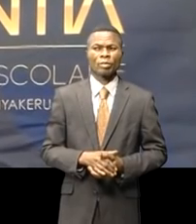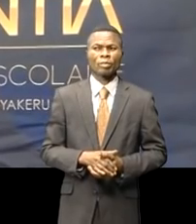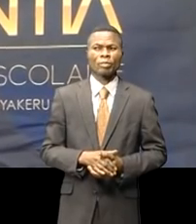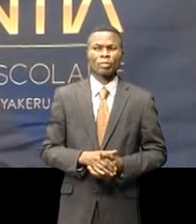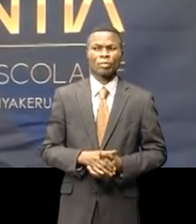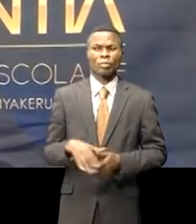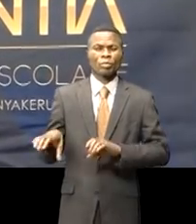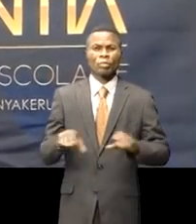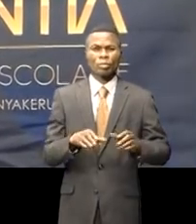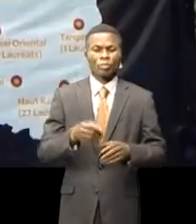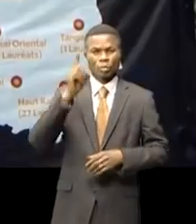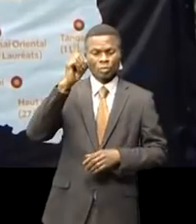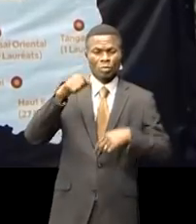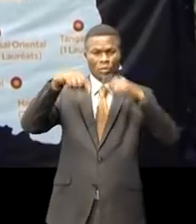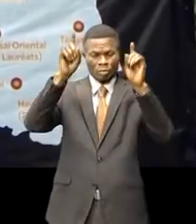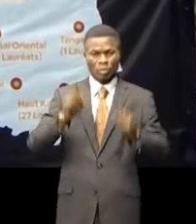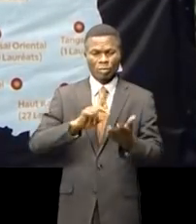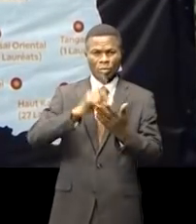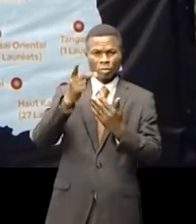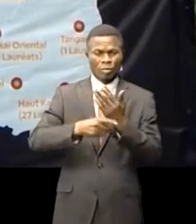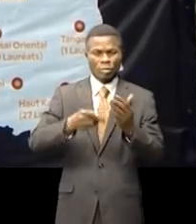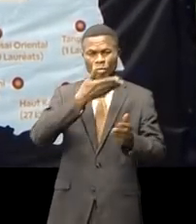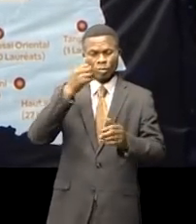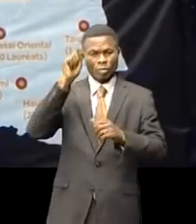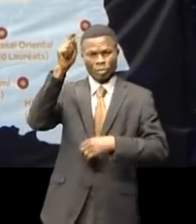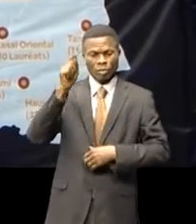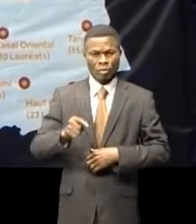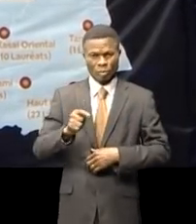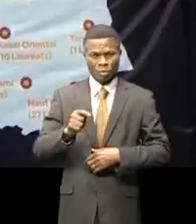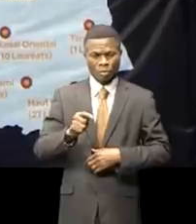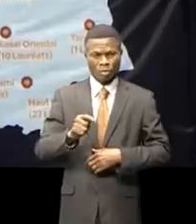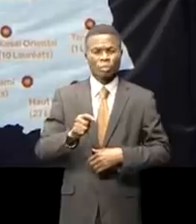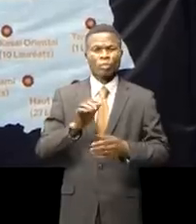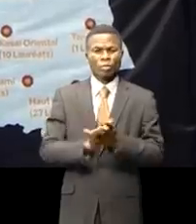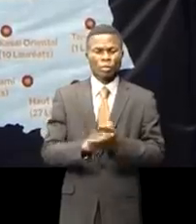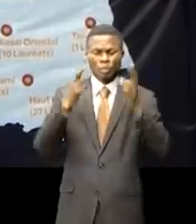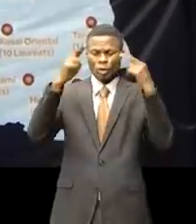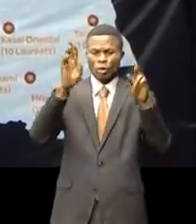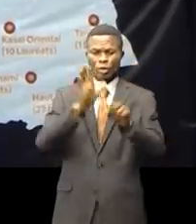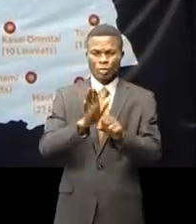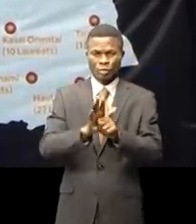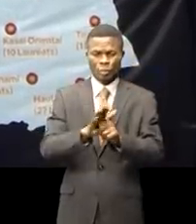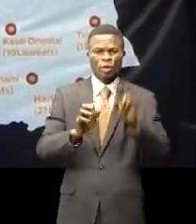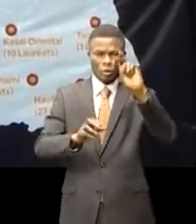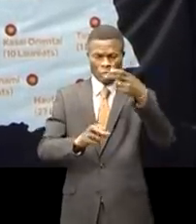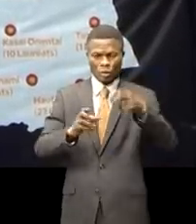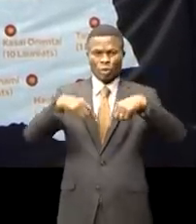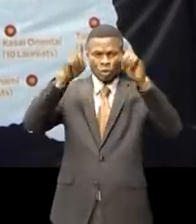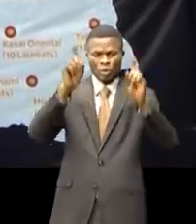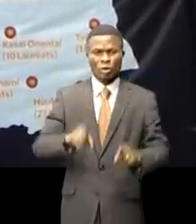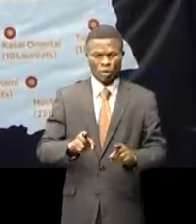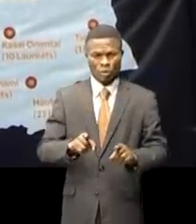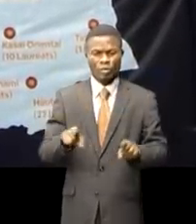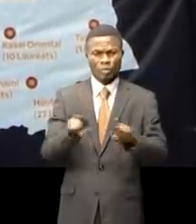la première édition du programme excellence ya vécu et l'a connu un franc succès voici la deuxième édition du genre